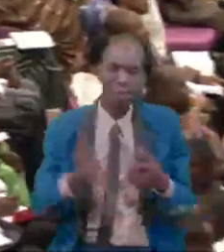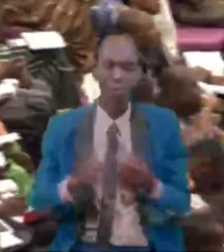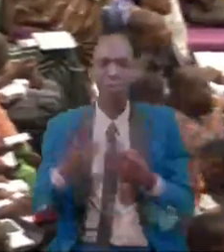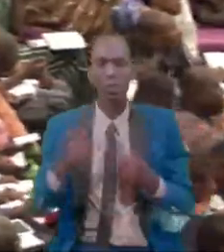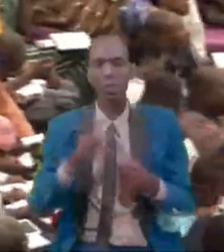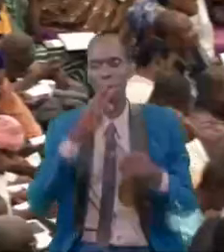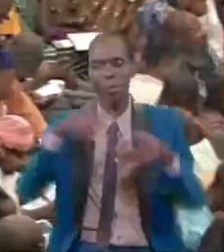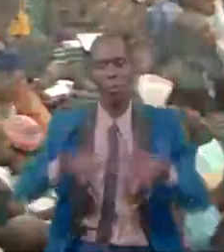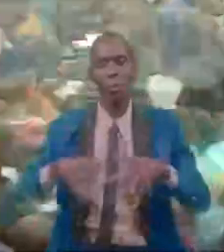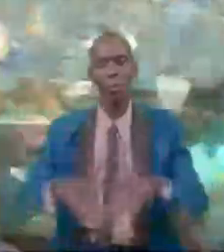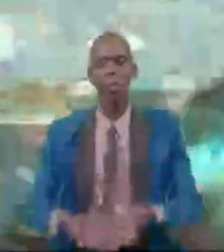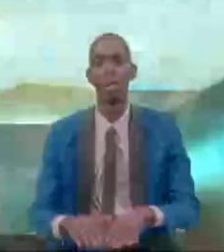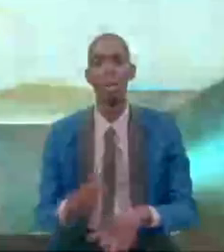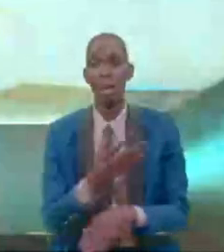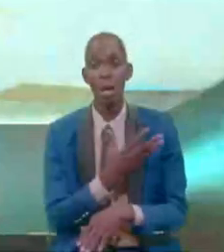mer.